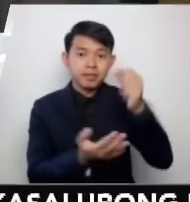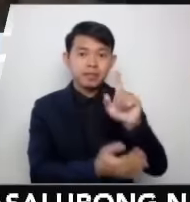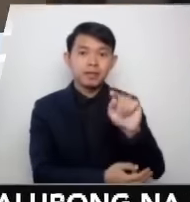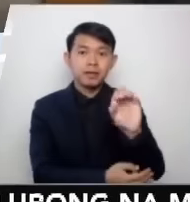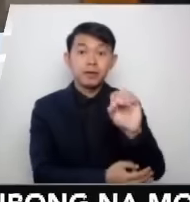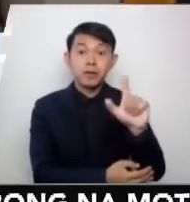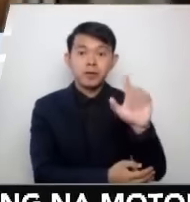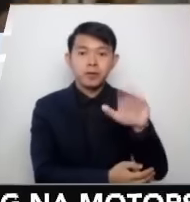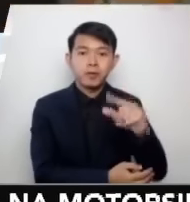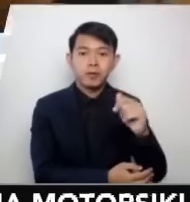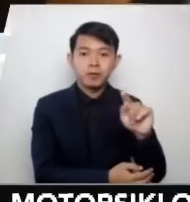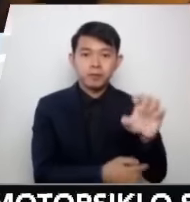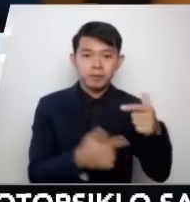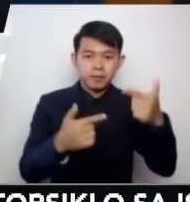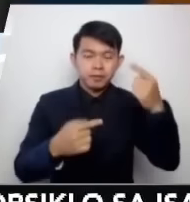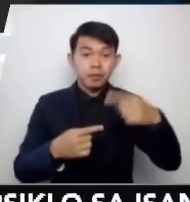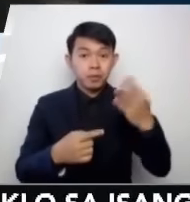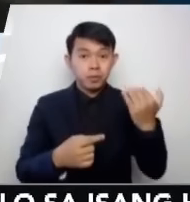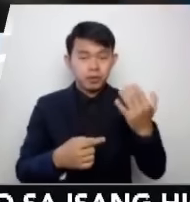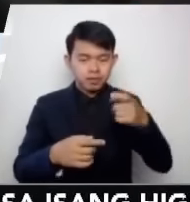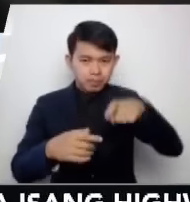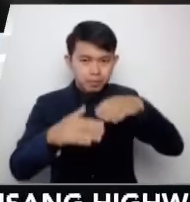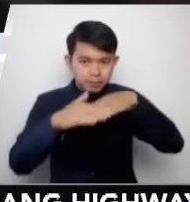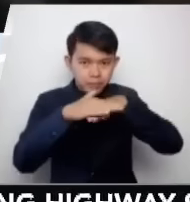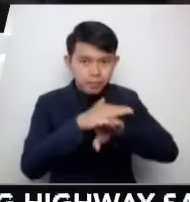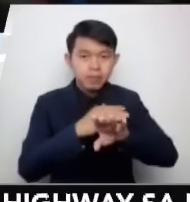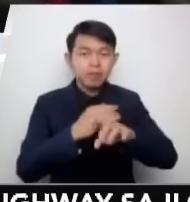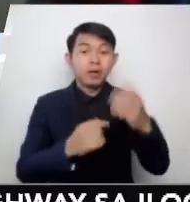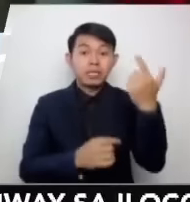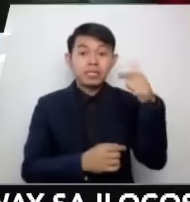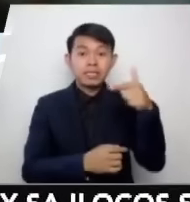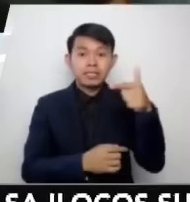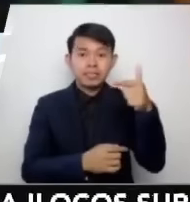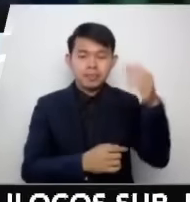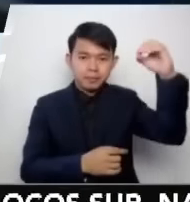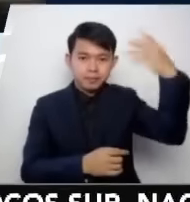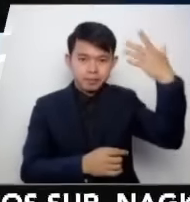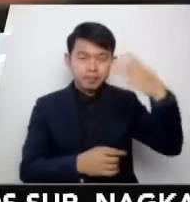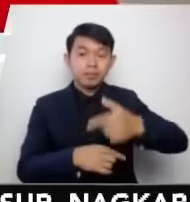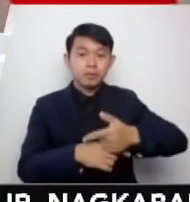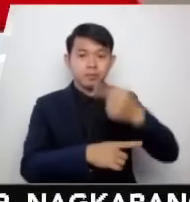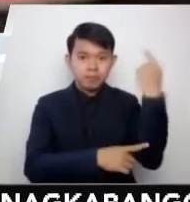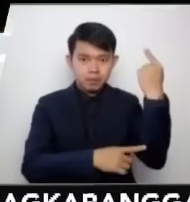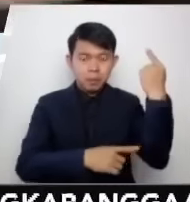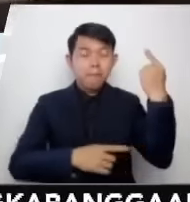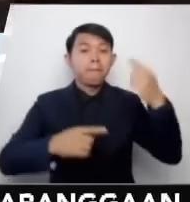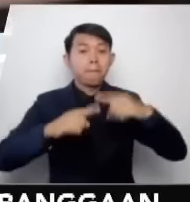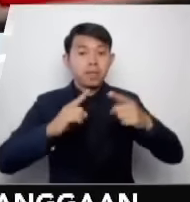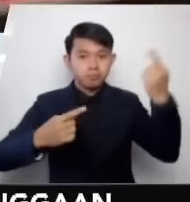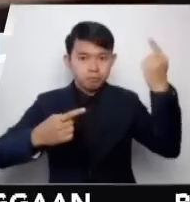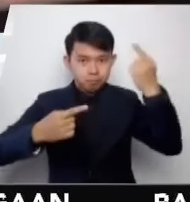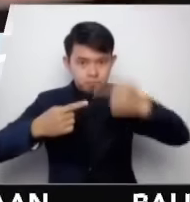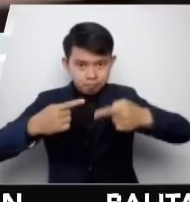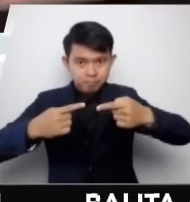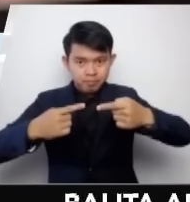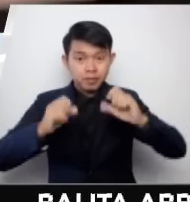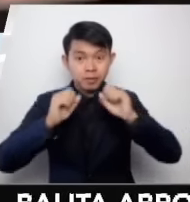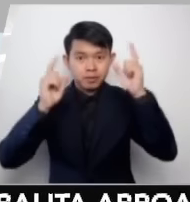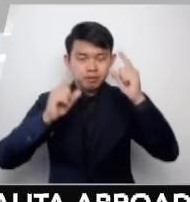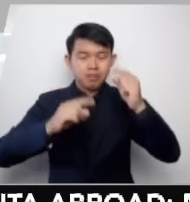12. Lulusot na sana siya dahil nag-green na ang ilaw at umangat ang barrier. Pero biglang bumaba ang barrier at tumama sa hood ng